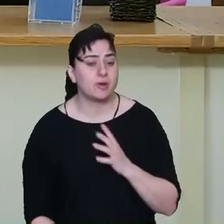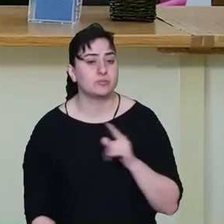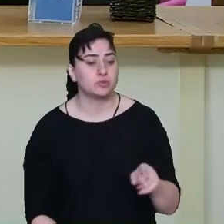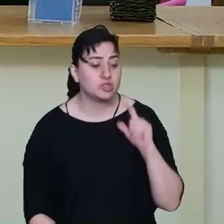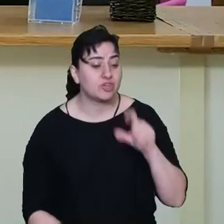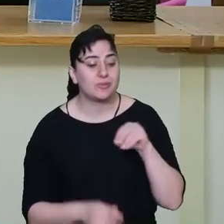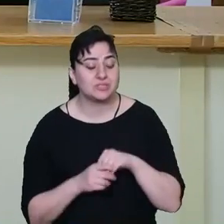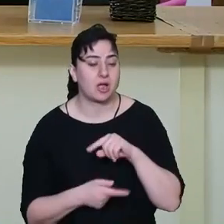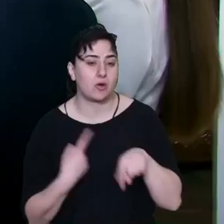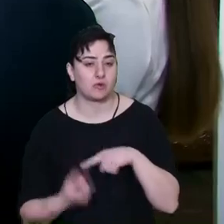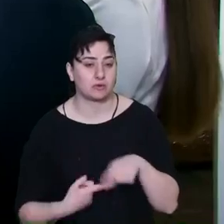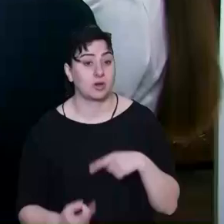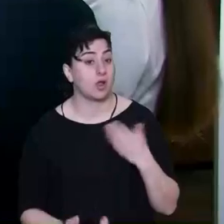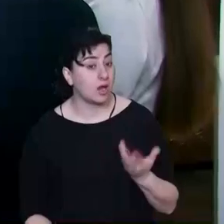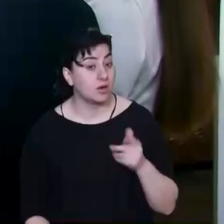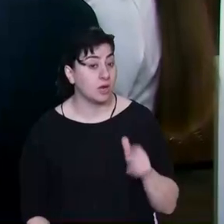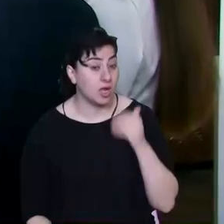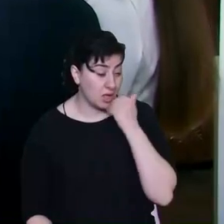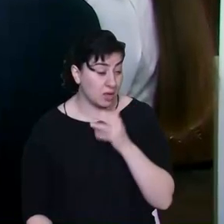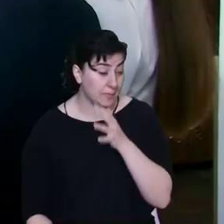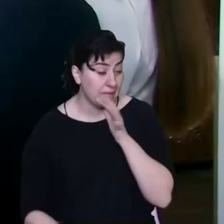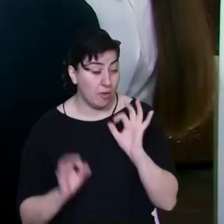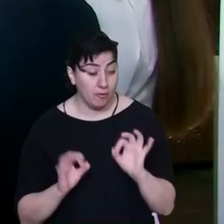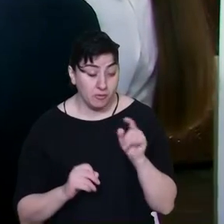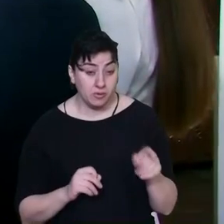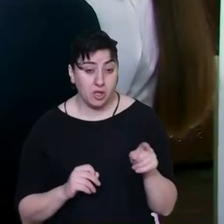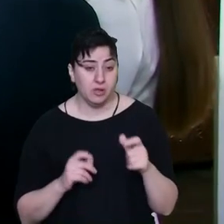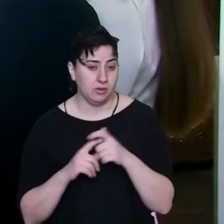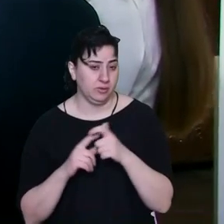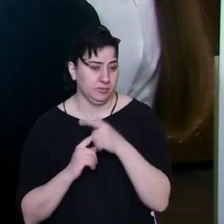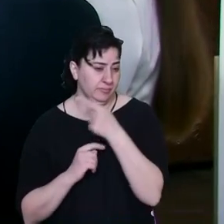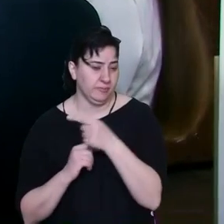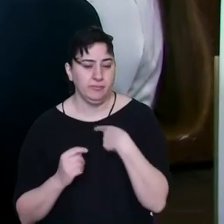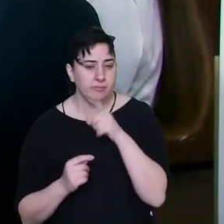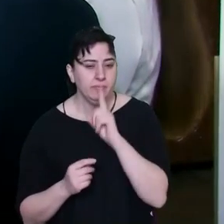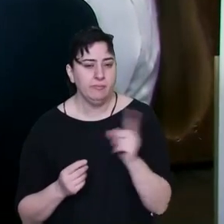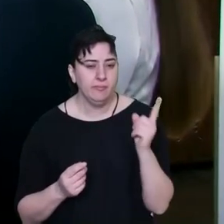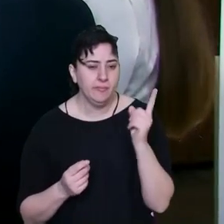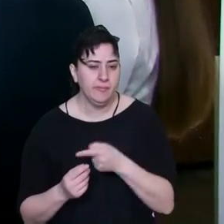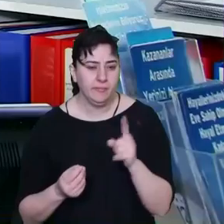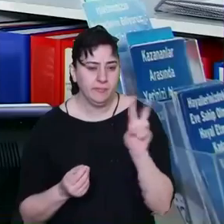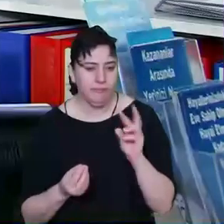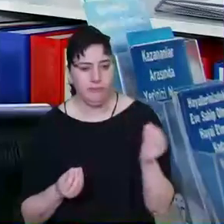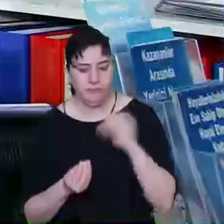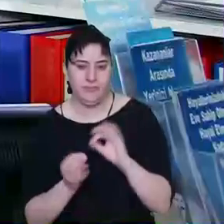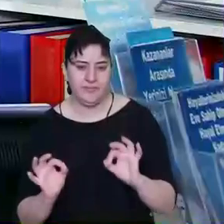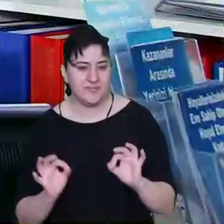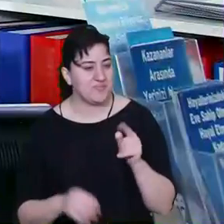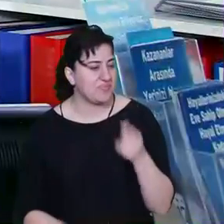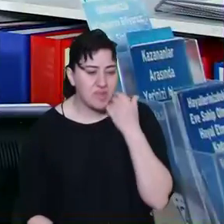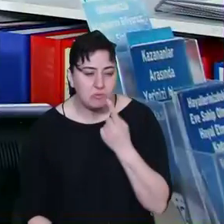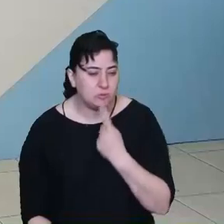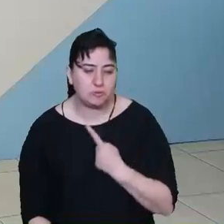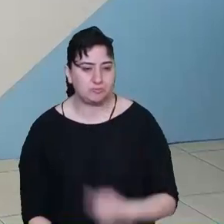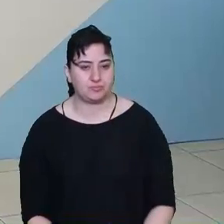cevabı arıyoruz. Nurhan eğer bu yalanı bilirsen Erdem'e %20 zam yaparım. Nedir bu